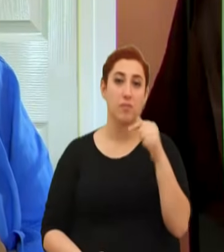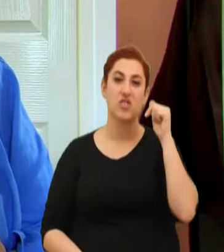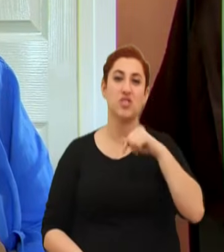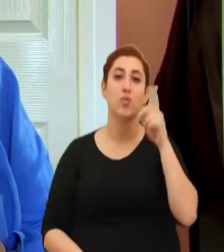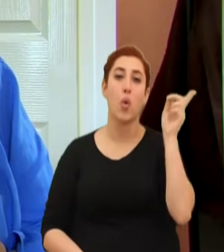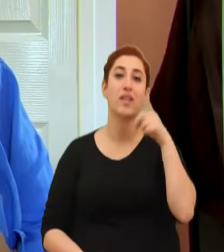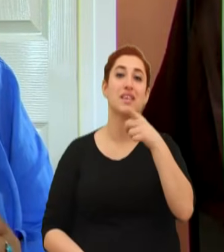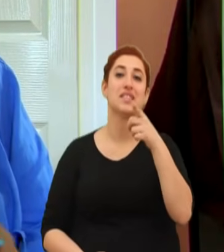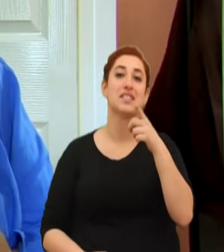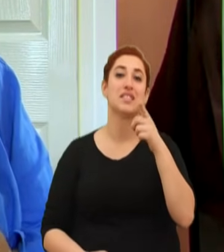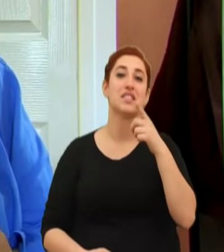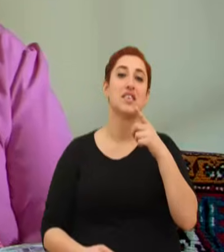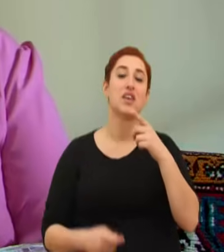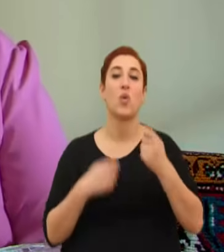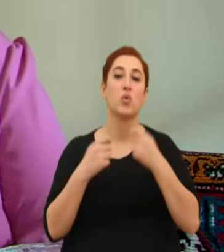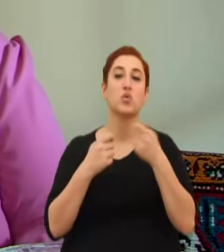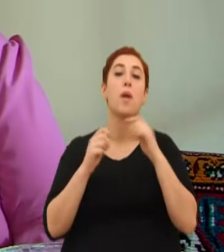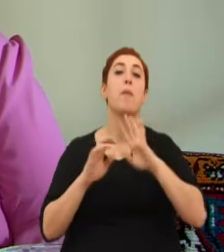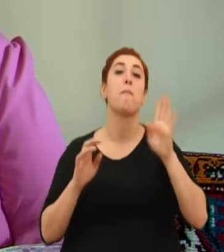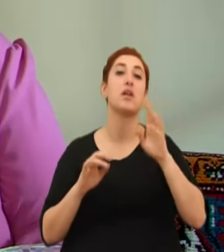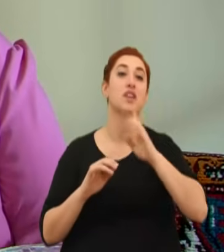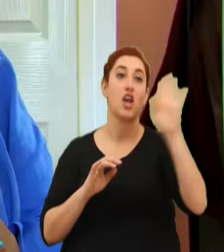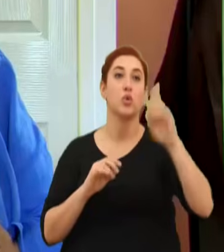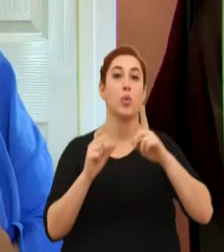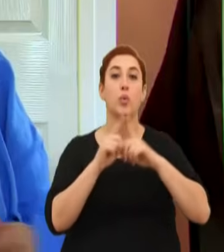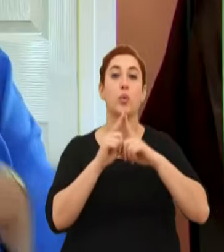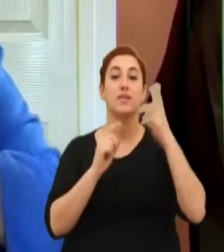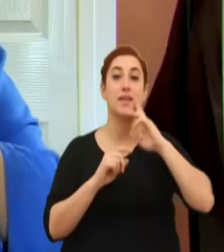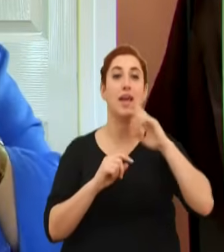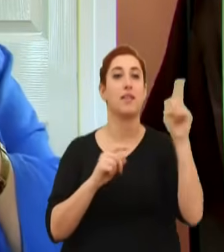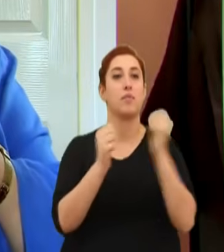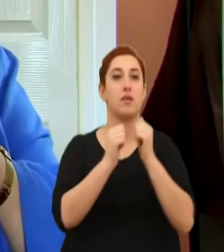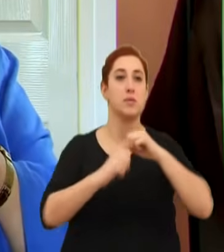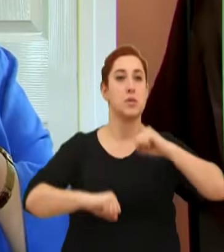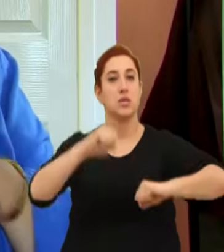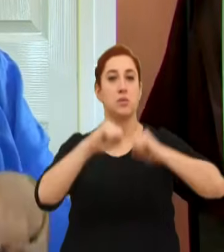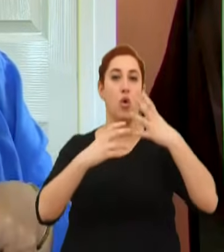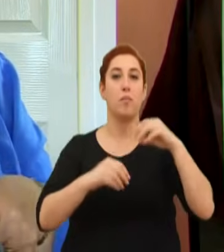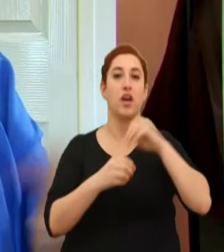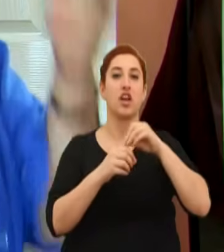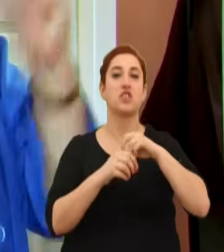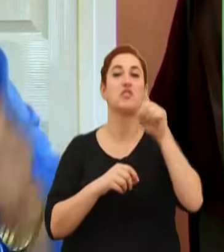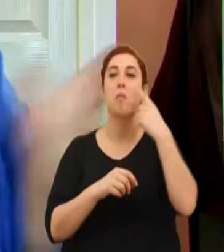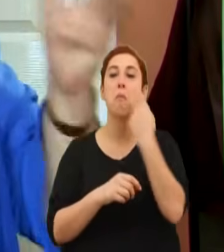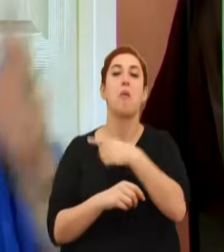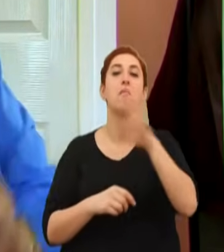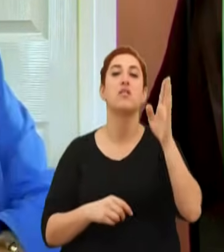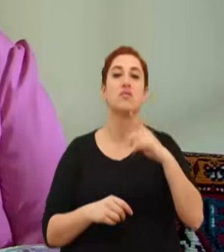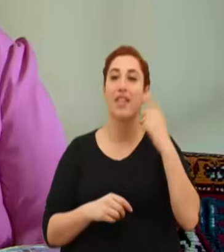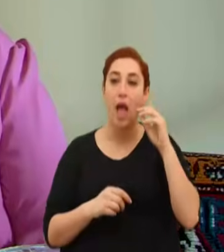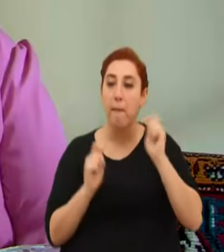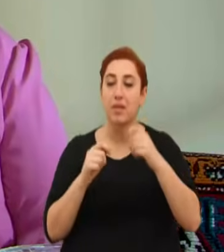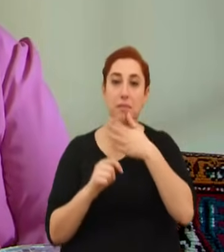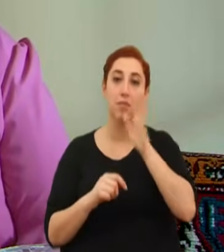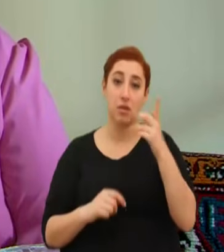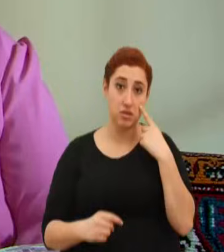Bu sefer onlar sizi koşturamazlar. Karşı taraf dünürleri de zengin ya. Onlarla yarışacağız derken onlar sizi dönüp bakmazlar bile, görmezler bile sizi.